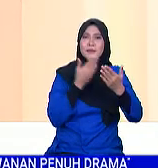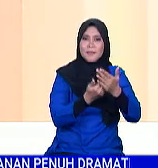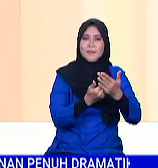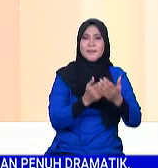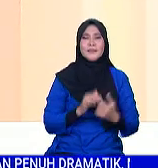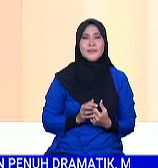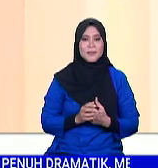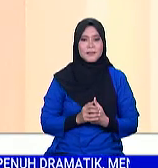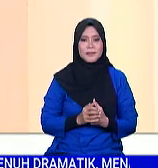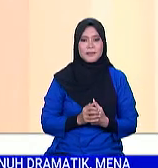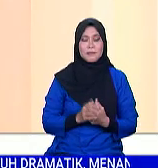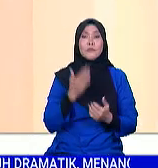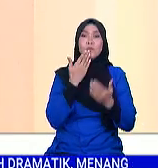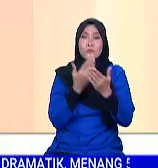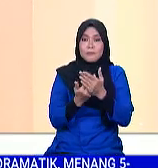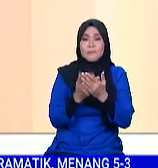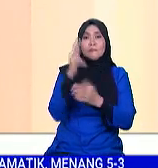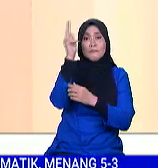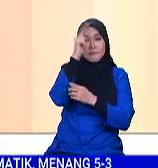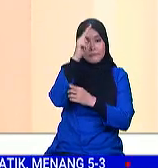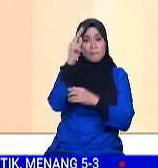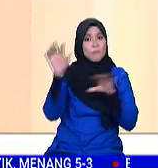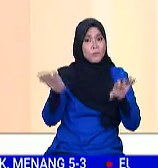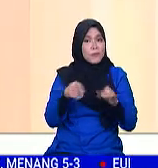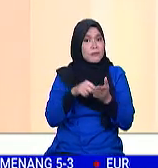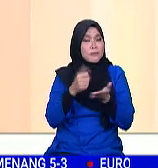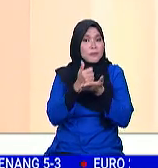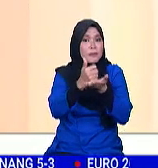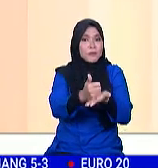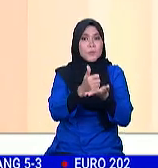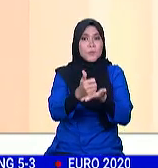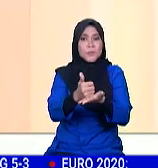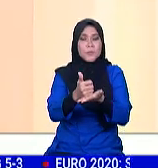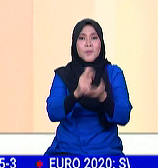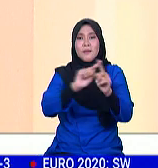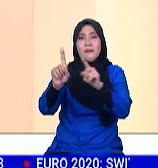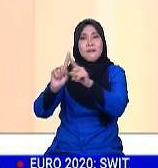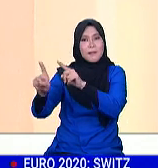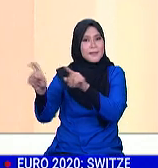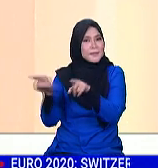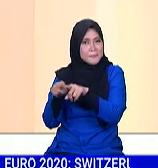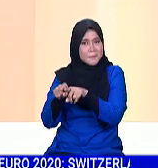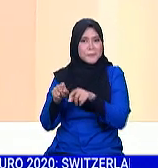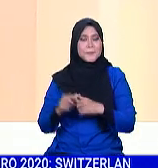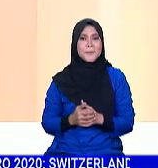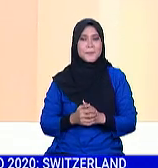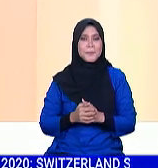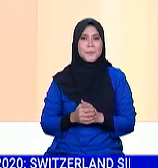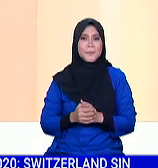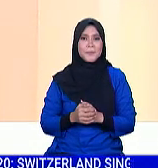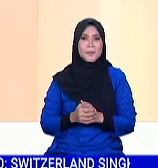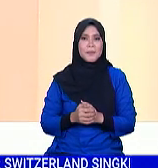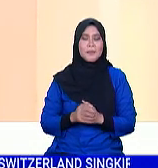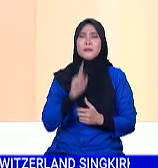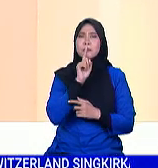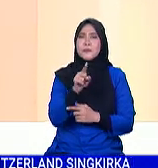Baguslah kerajaan buat macam ni sebab Dea boleh membantu dari pelbagai aspek juga aja